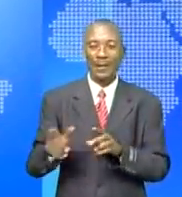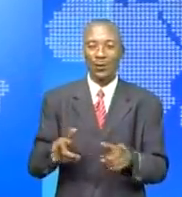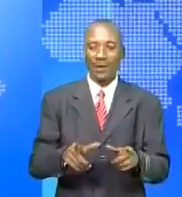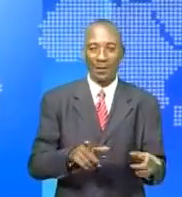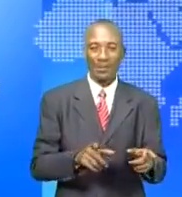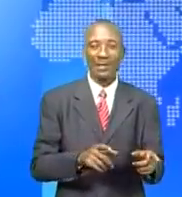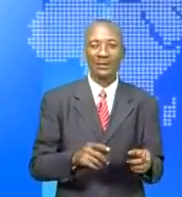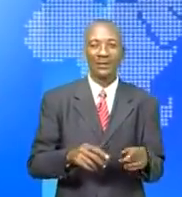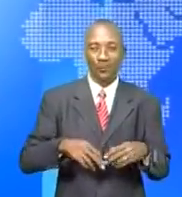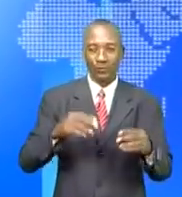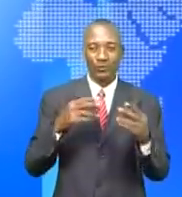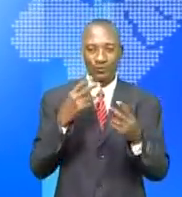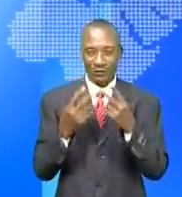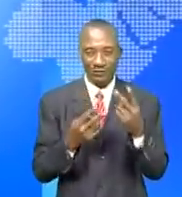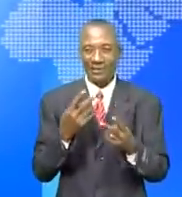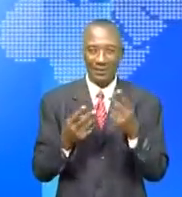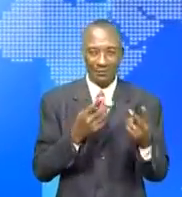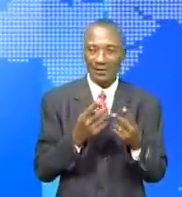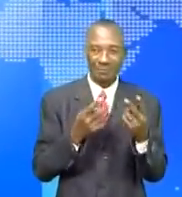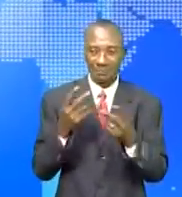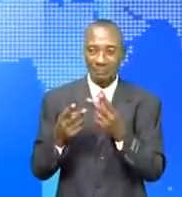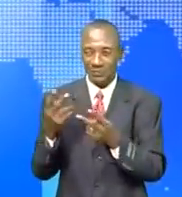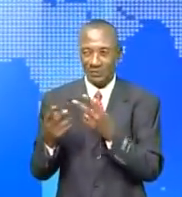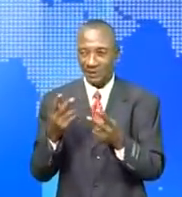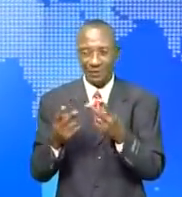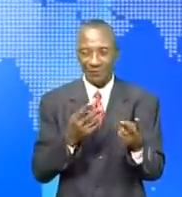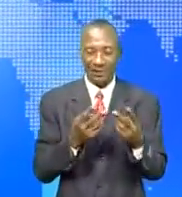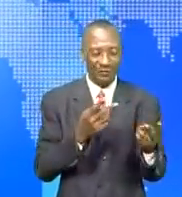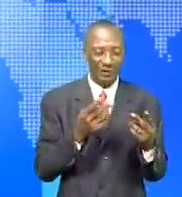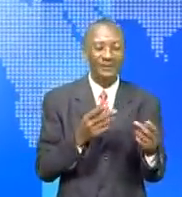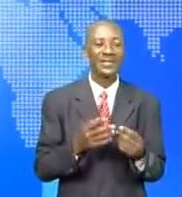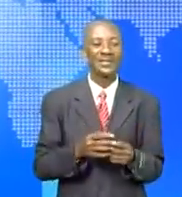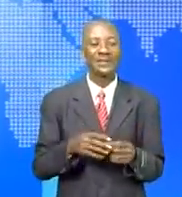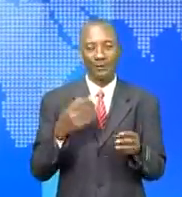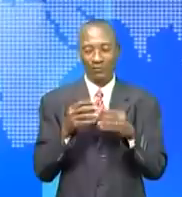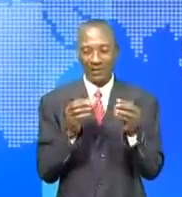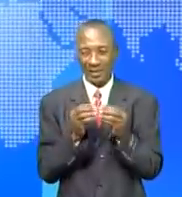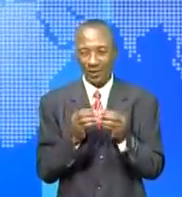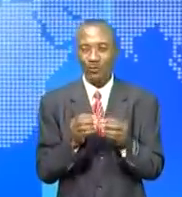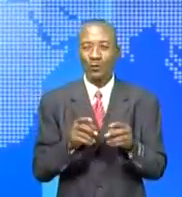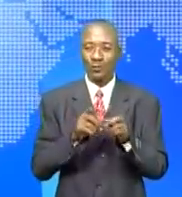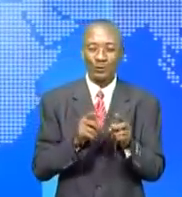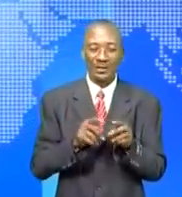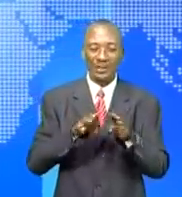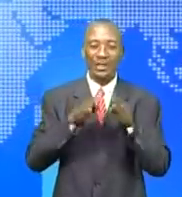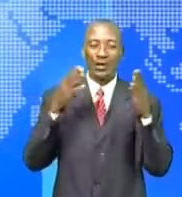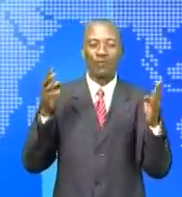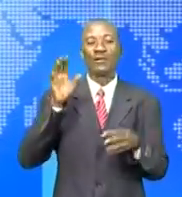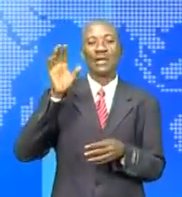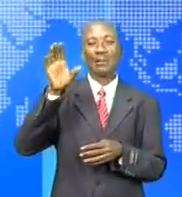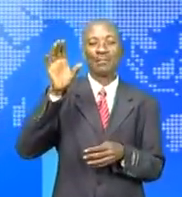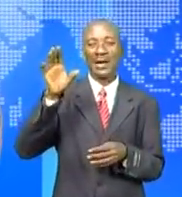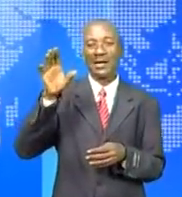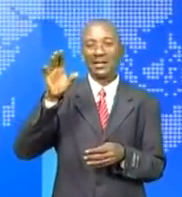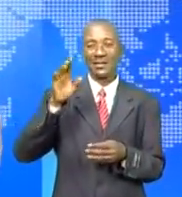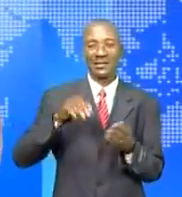aussi les infrastructures à travers cette ville. Et puis, nous avons assisté depuis tôt ce matin à une vive tension autour du